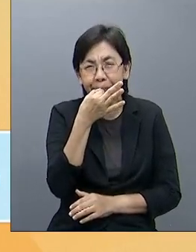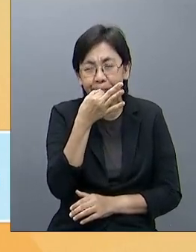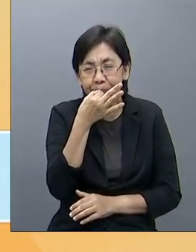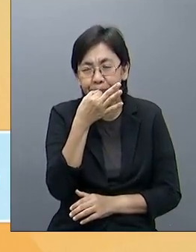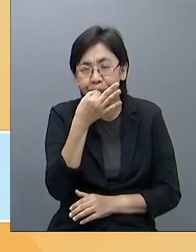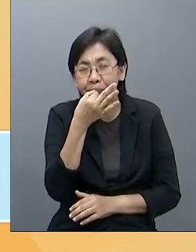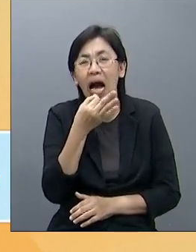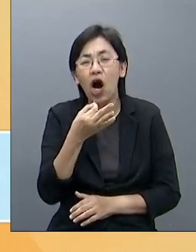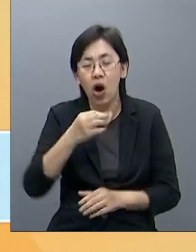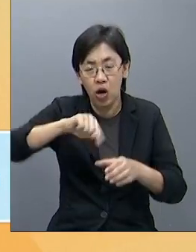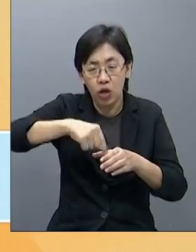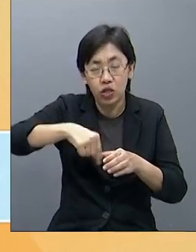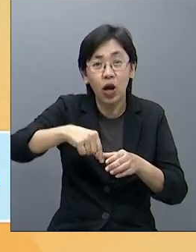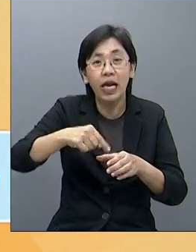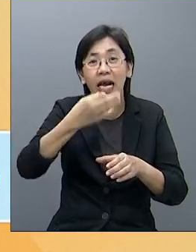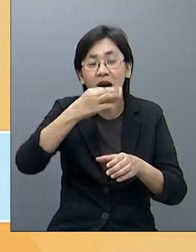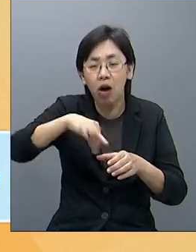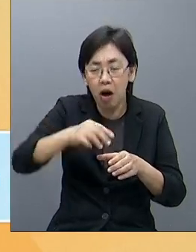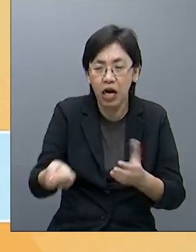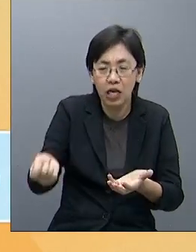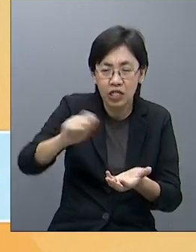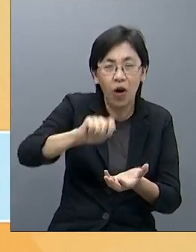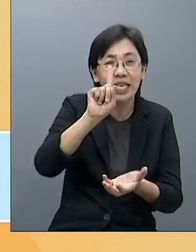1้ชาตามที่มาตรฐานกำหนดใช่ครั